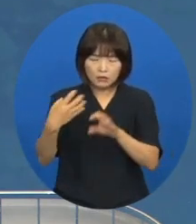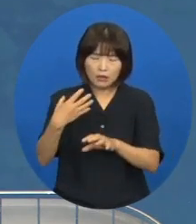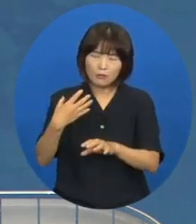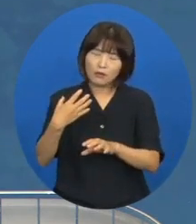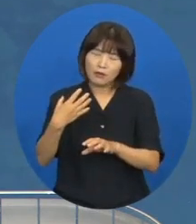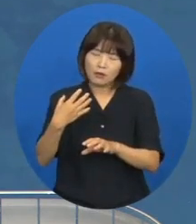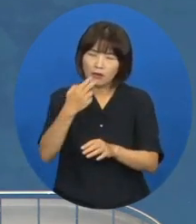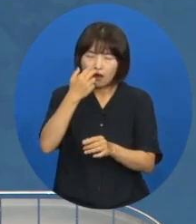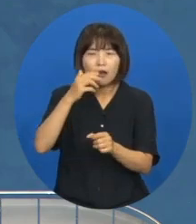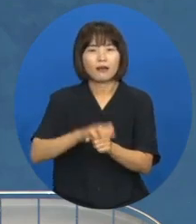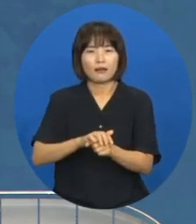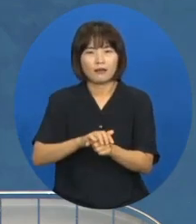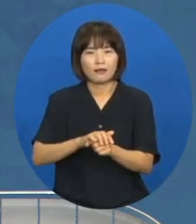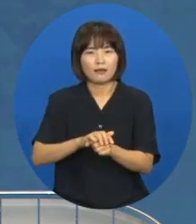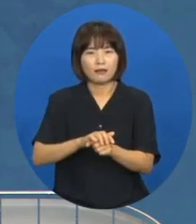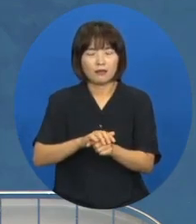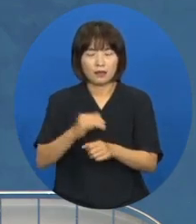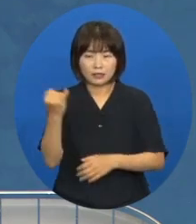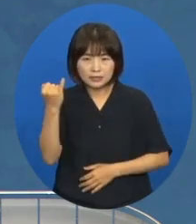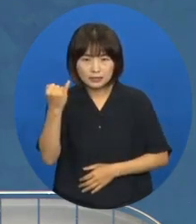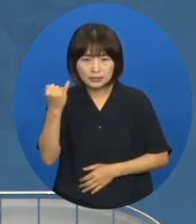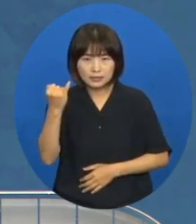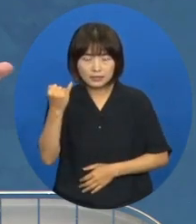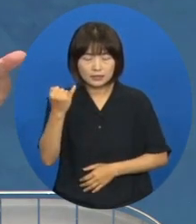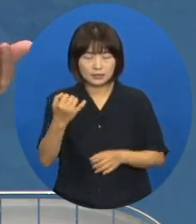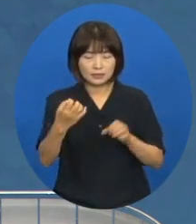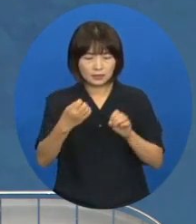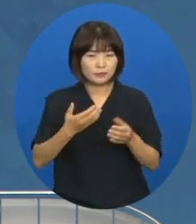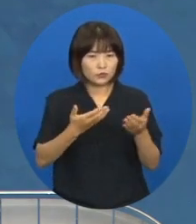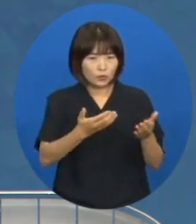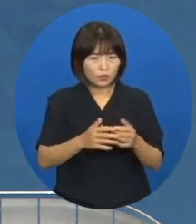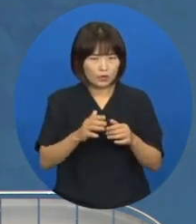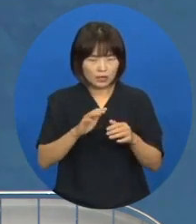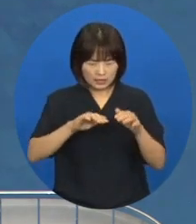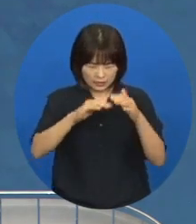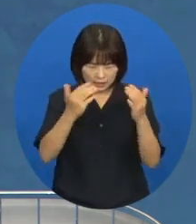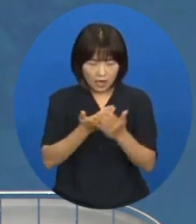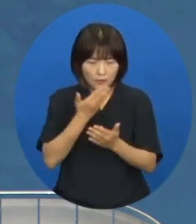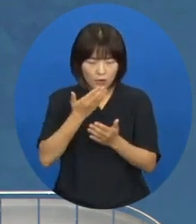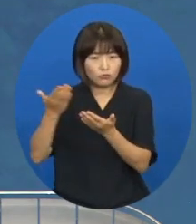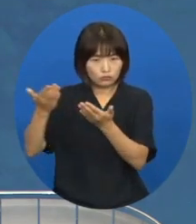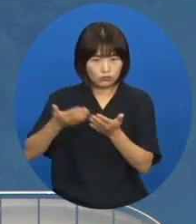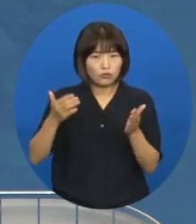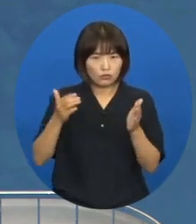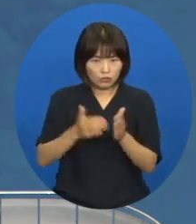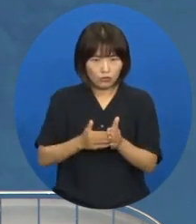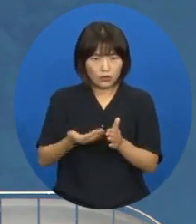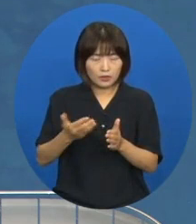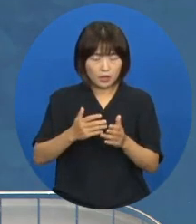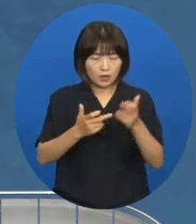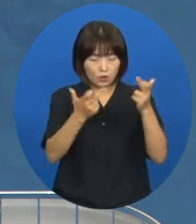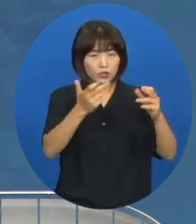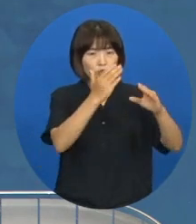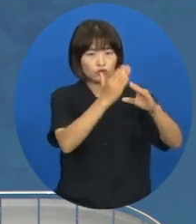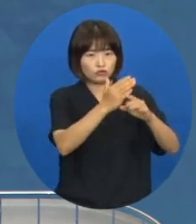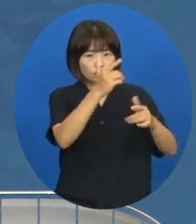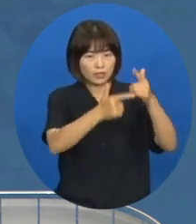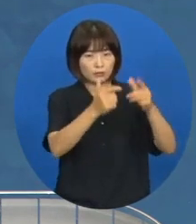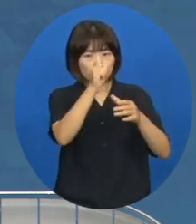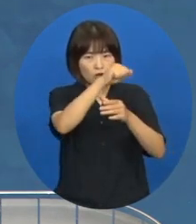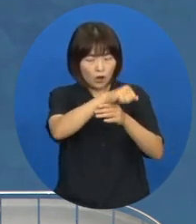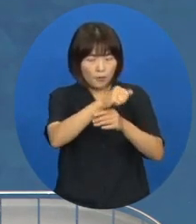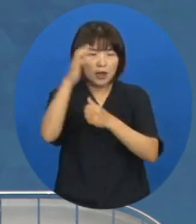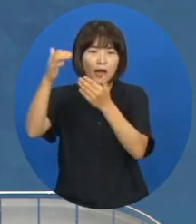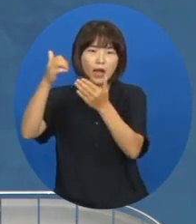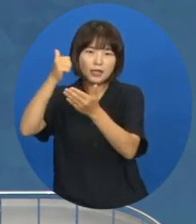막혀요. 하와가 대답합니다. 다 먹으라고 했는데 동산 중앙에 있는 나무 열매는